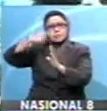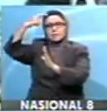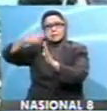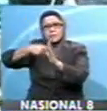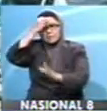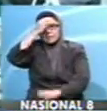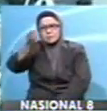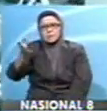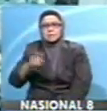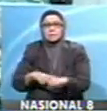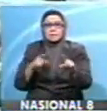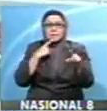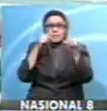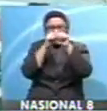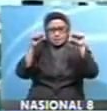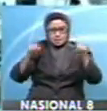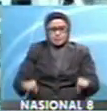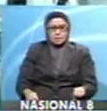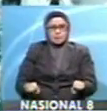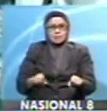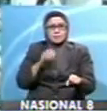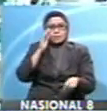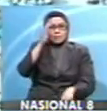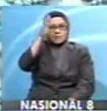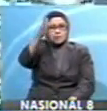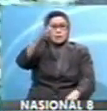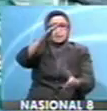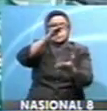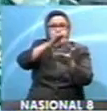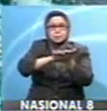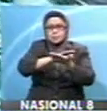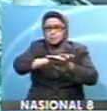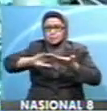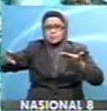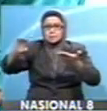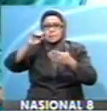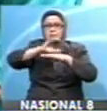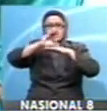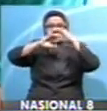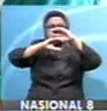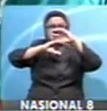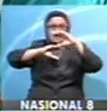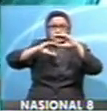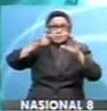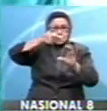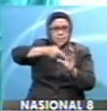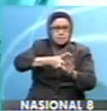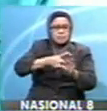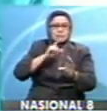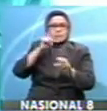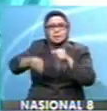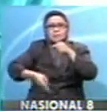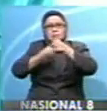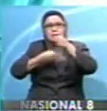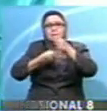Sander berkata sistem apungan terurus yang akhirnya memansuhkan subsidi bahan api membantu bajet kerajaan memandangkan ia menjimatkan